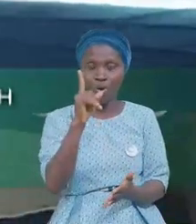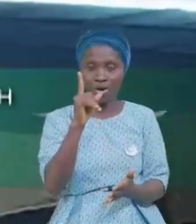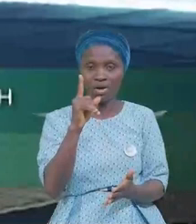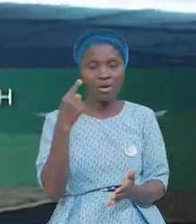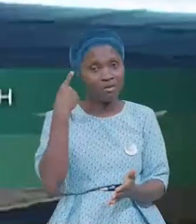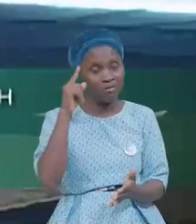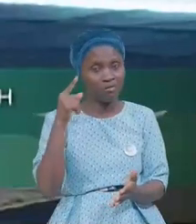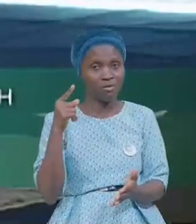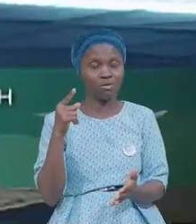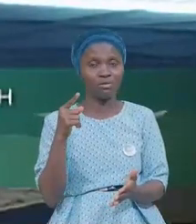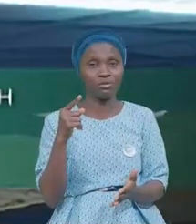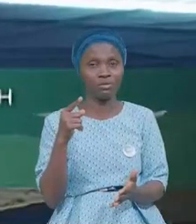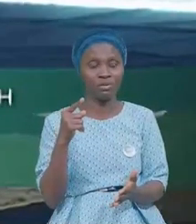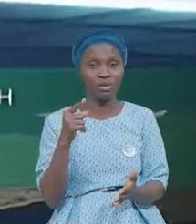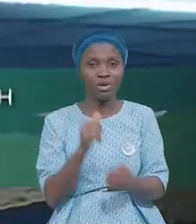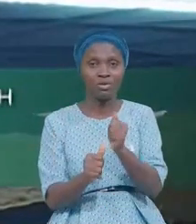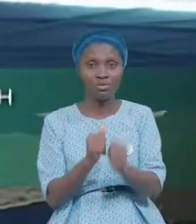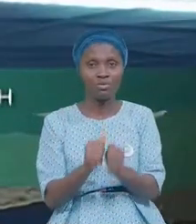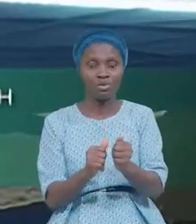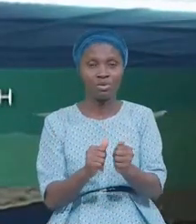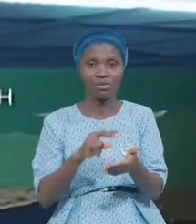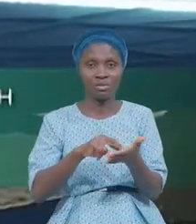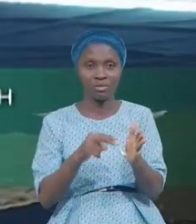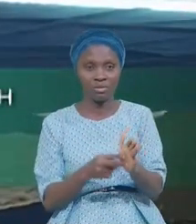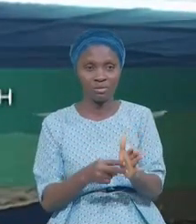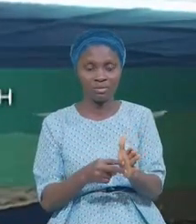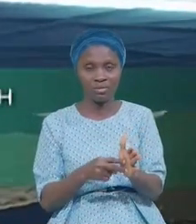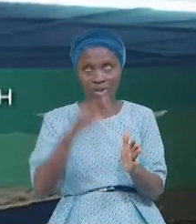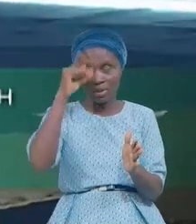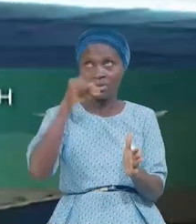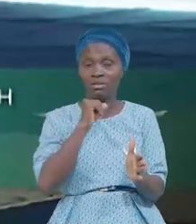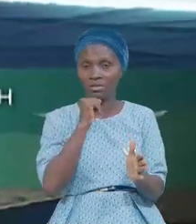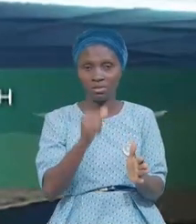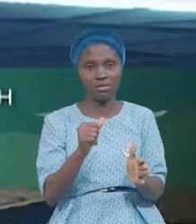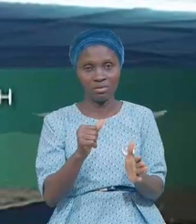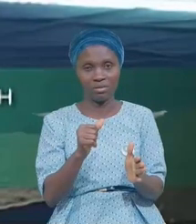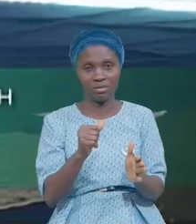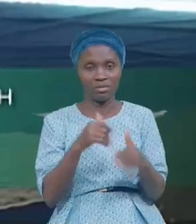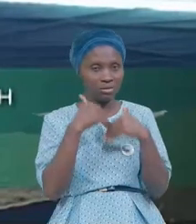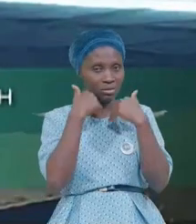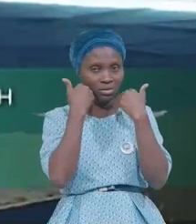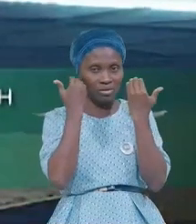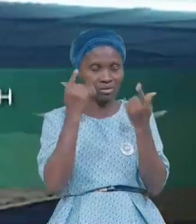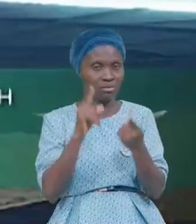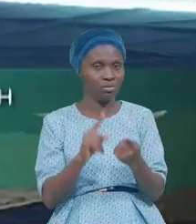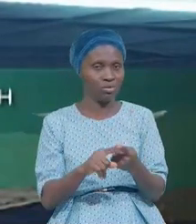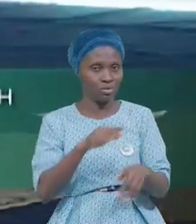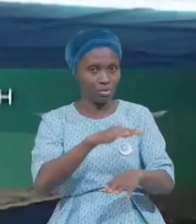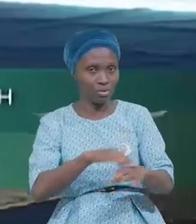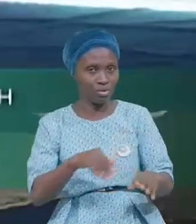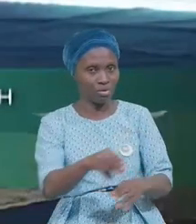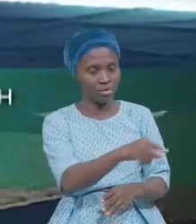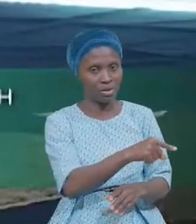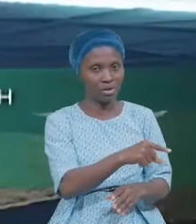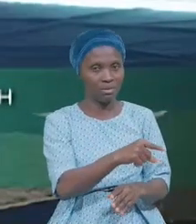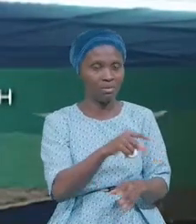sont tous issus d'un seul. C'est pourquoi il n'a pas honte de les appeler frères. Verset